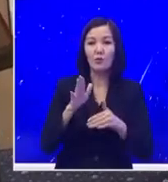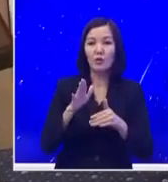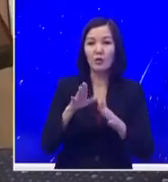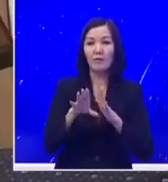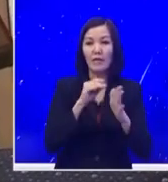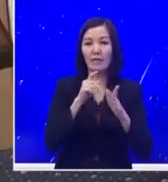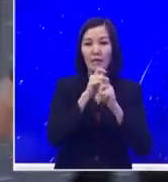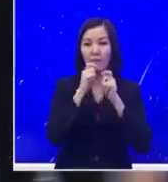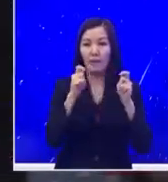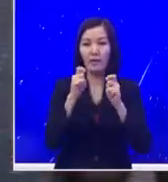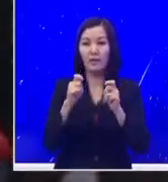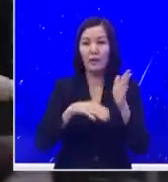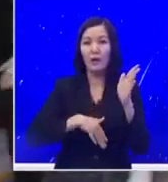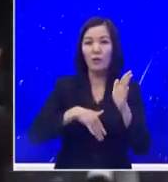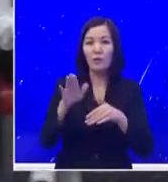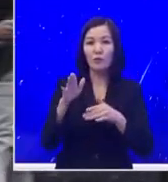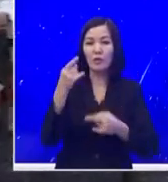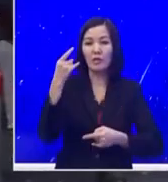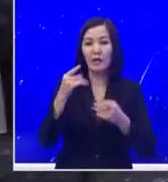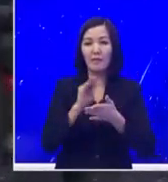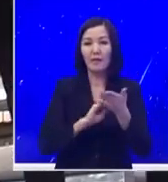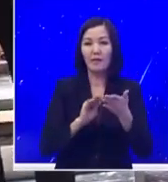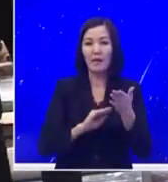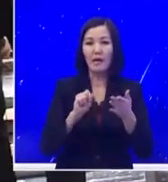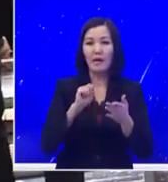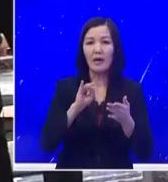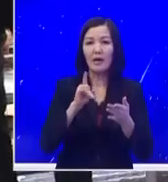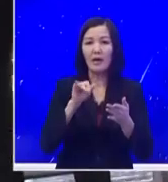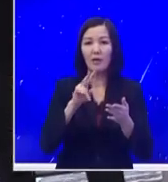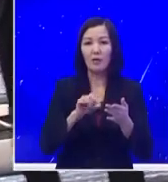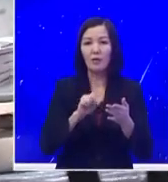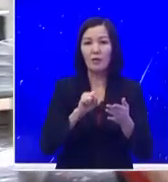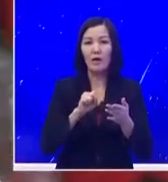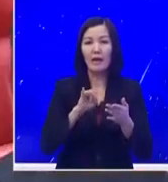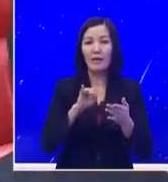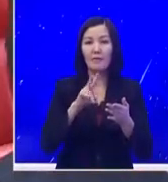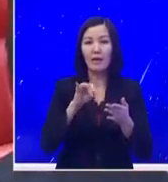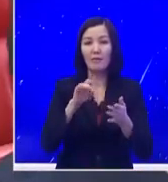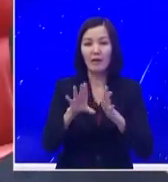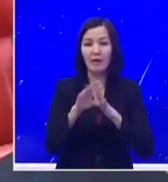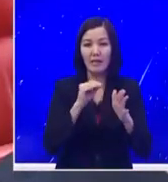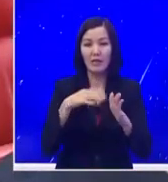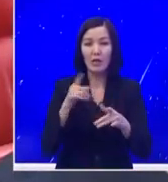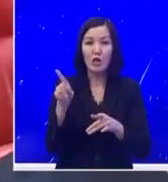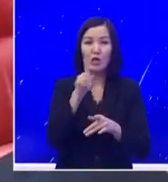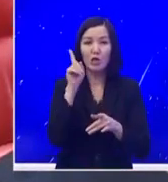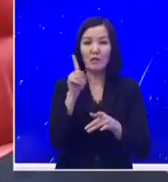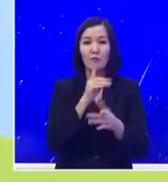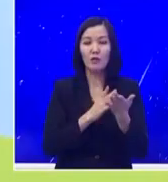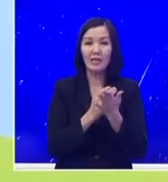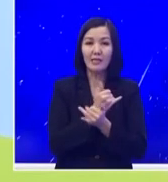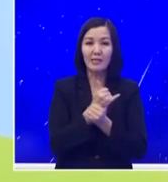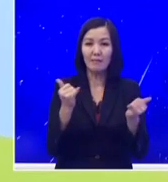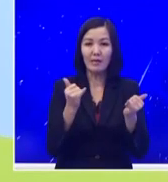көрінді. Ал үздік ақпараттық баспасөз номинациясына Айгүл Айманбекова лайық деп танылды. Жас болса да бас болып, қалтқысыз қызмет